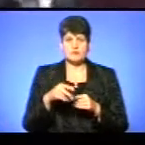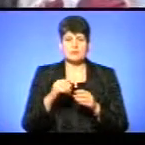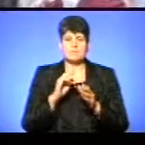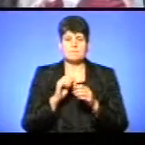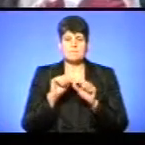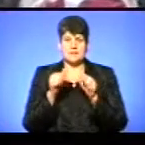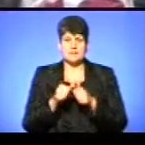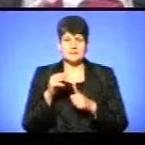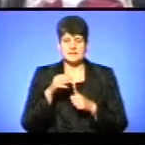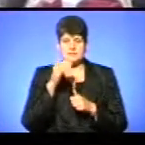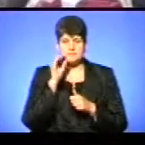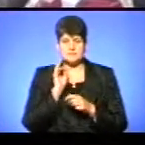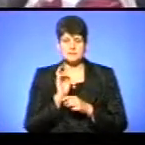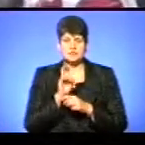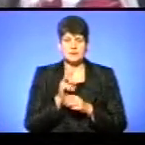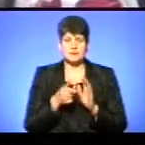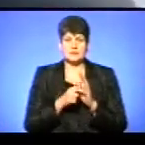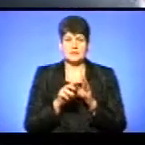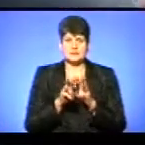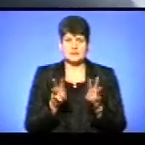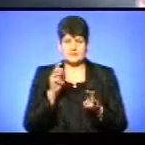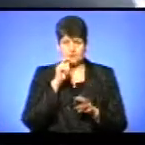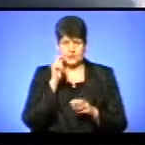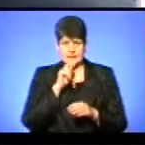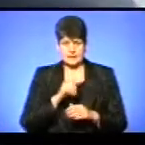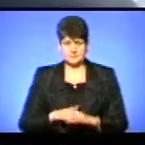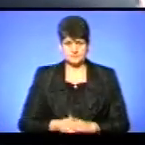Шевченку дійшли до Кабінету міністрів України.